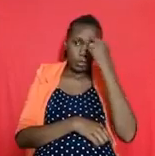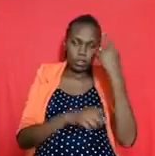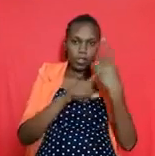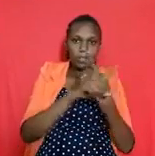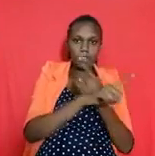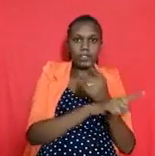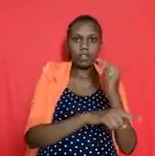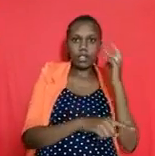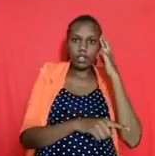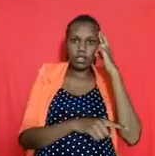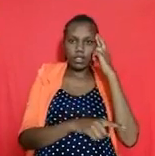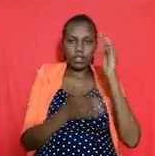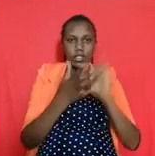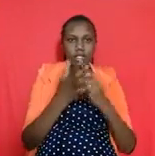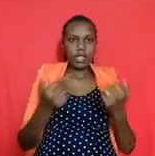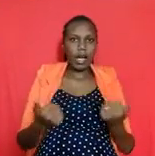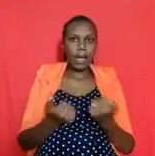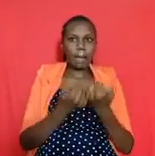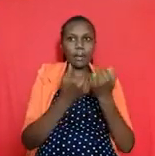maria marekirwo